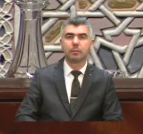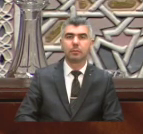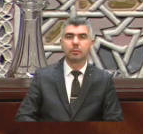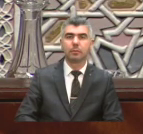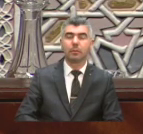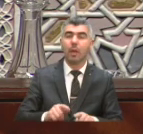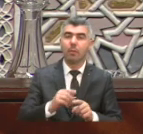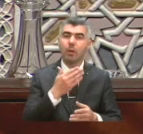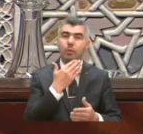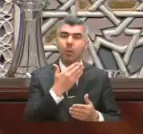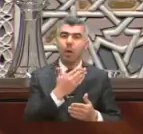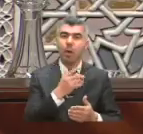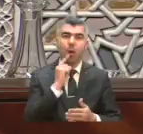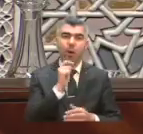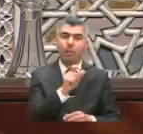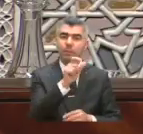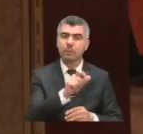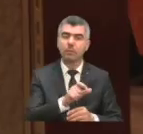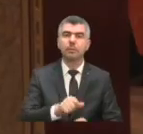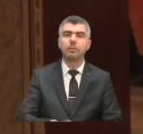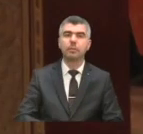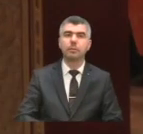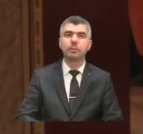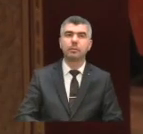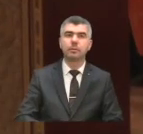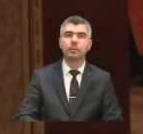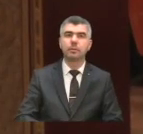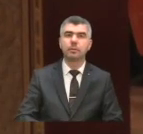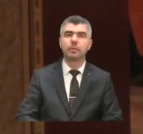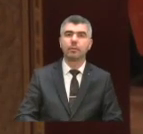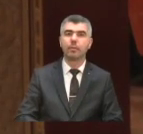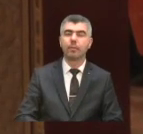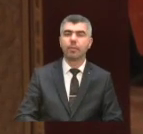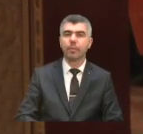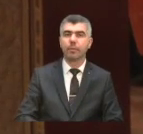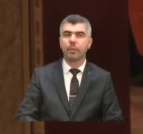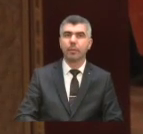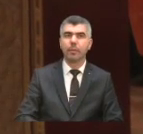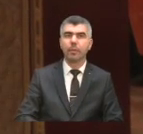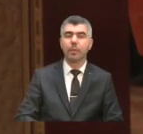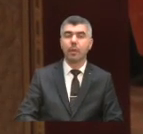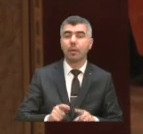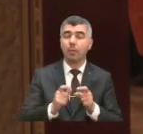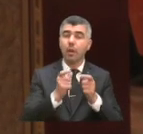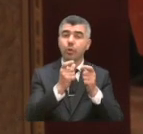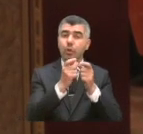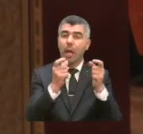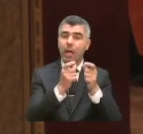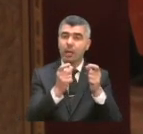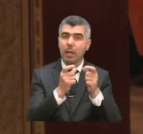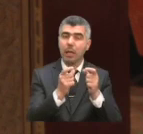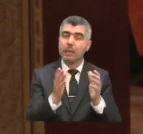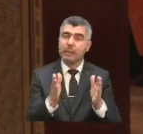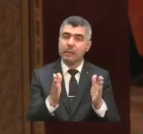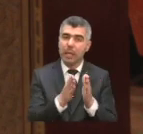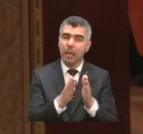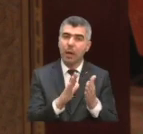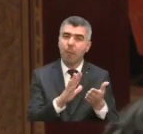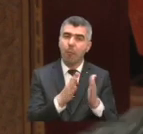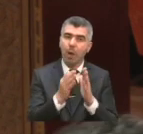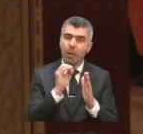شكرا للسيد النائب. بطبيعة الحال المقاولة الصغيرة والمتوسطة لها